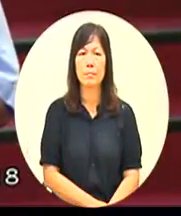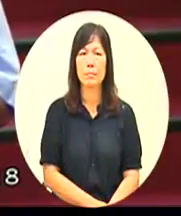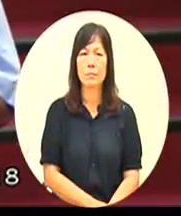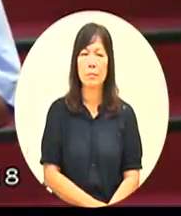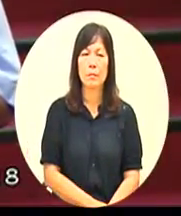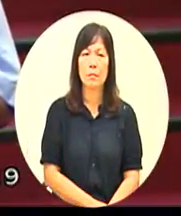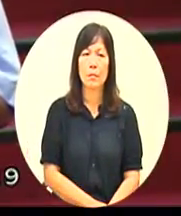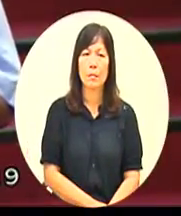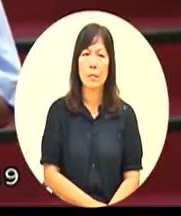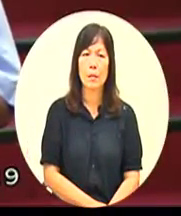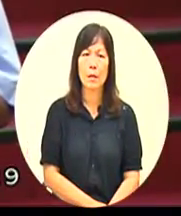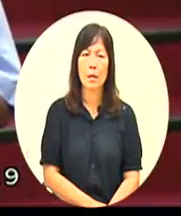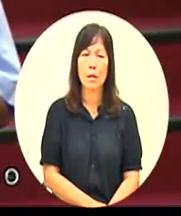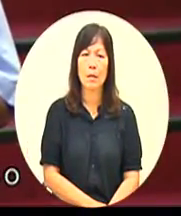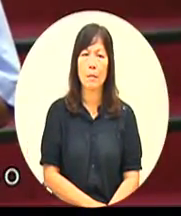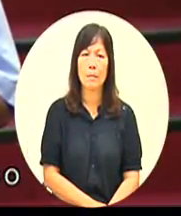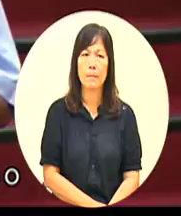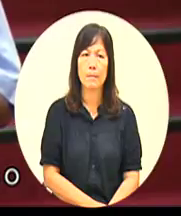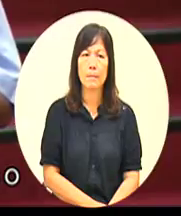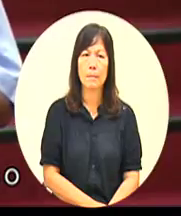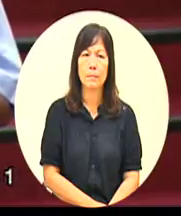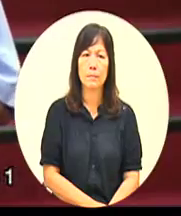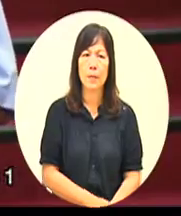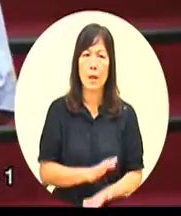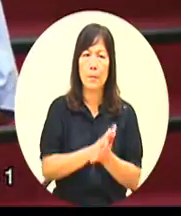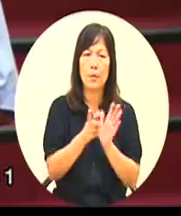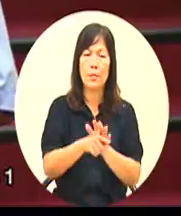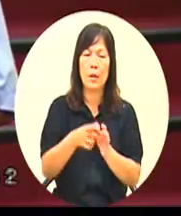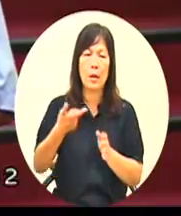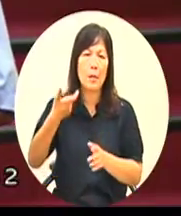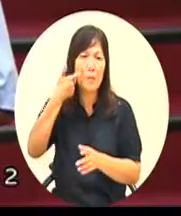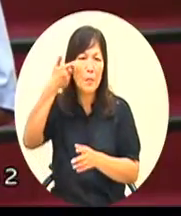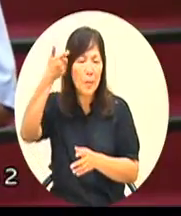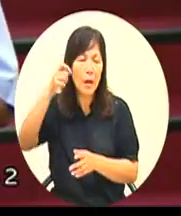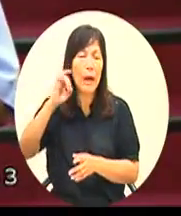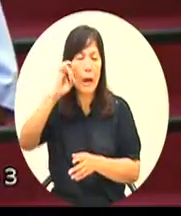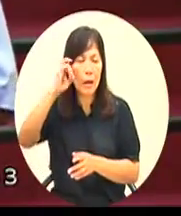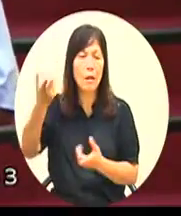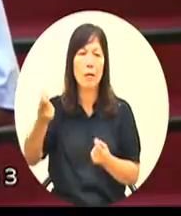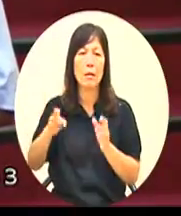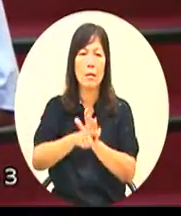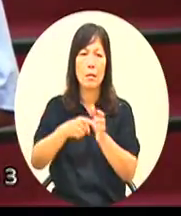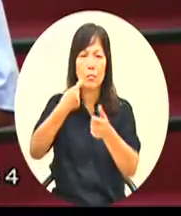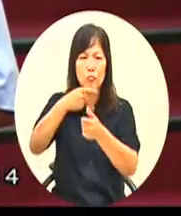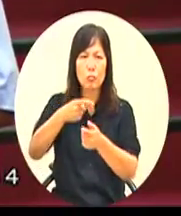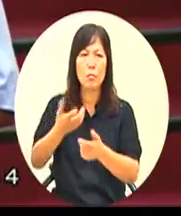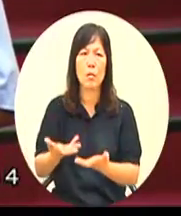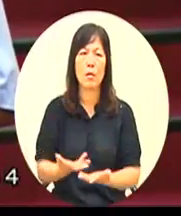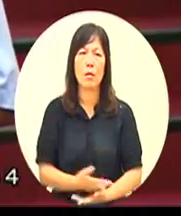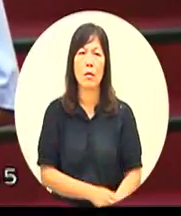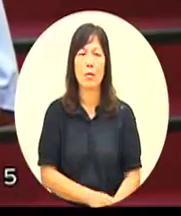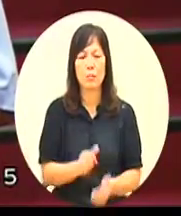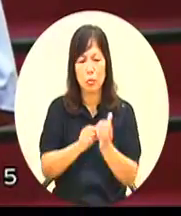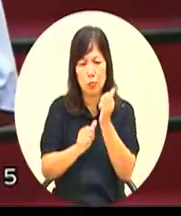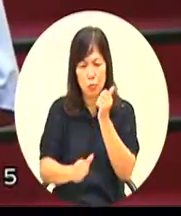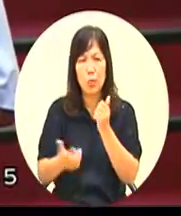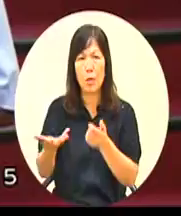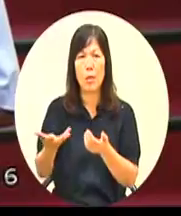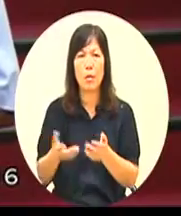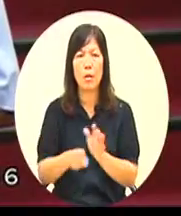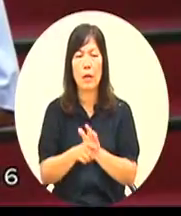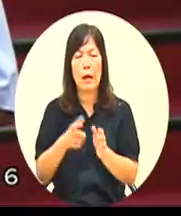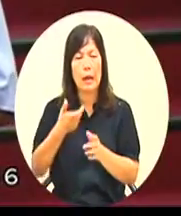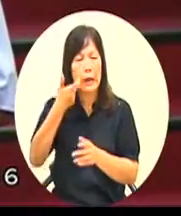那么会变成啊祖父母教孙子，年纪大